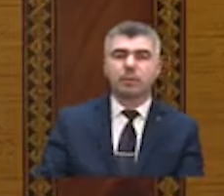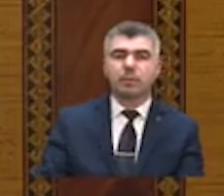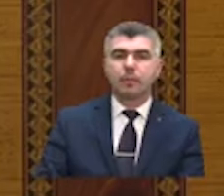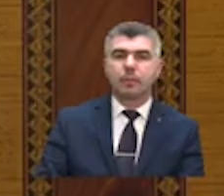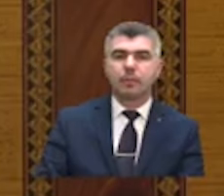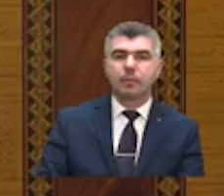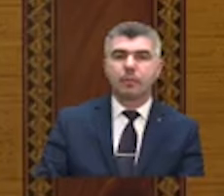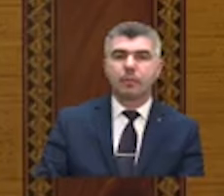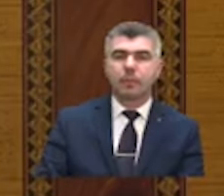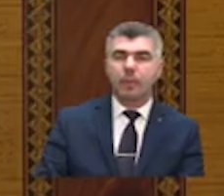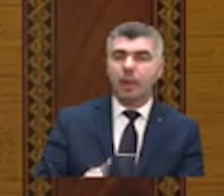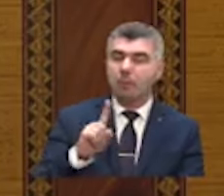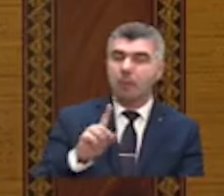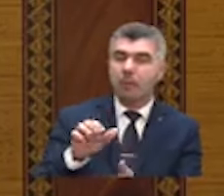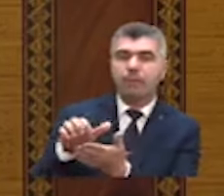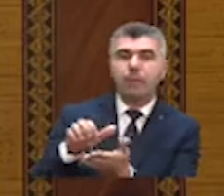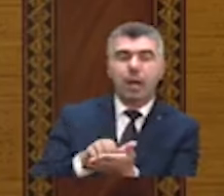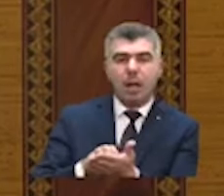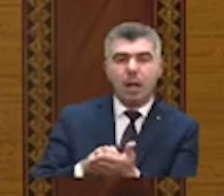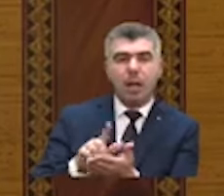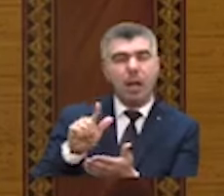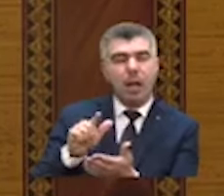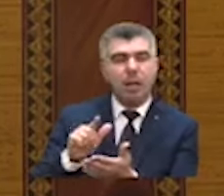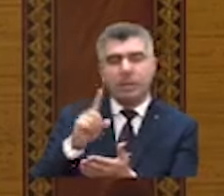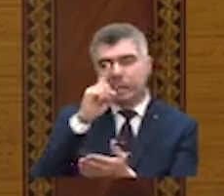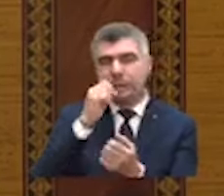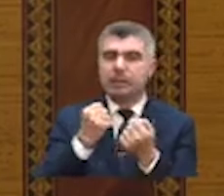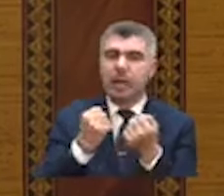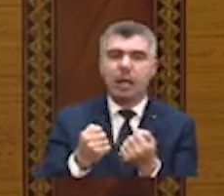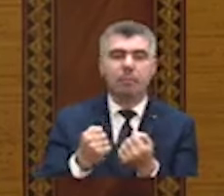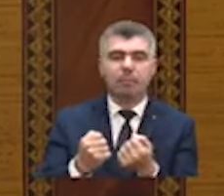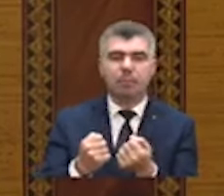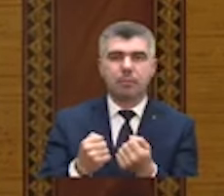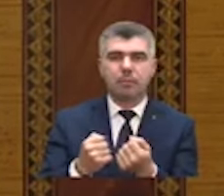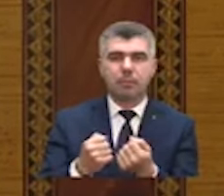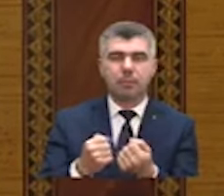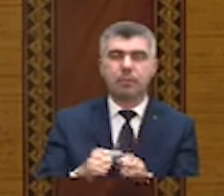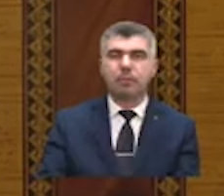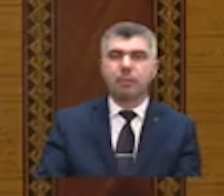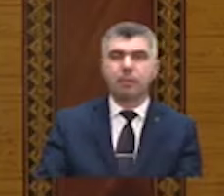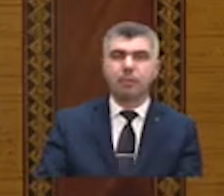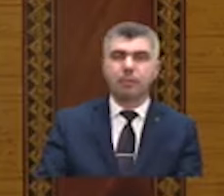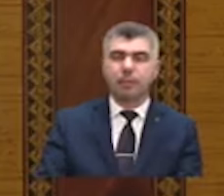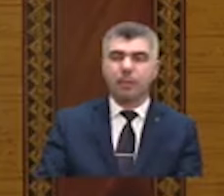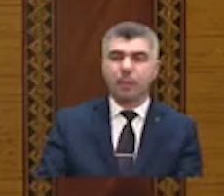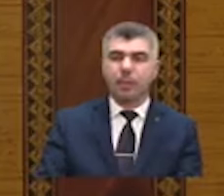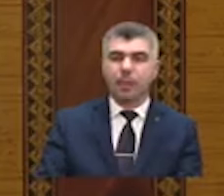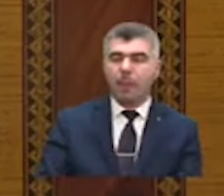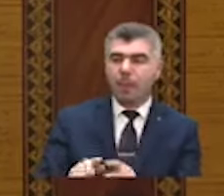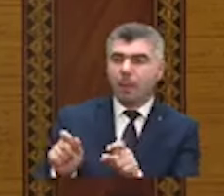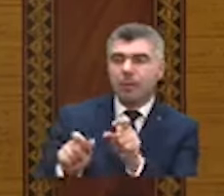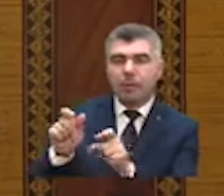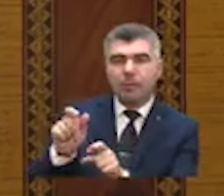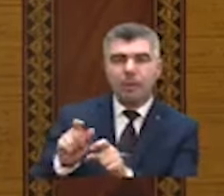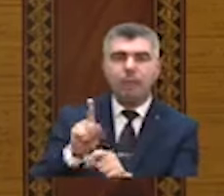ولكن في الفلاحه كين لاكسيون الغالب الله والسيده اللي قالت